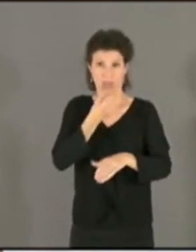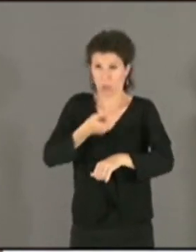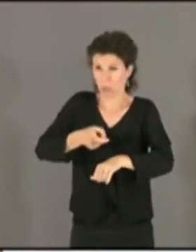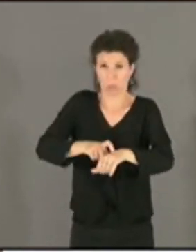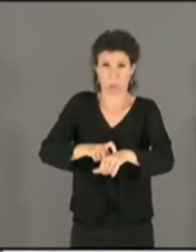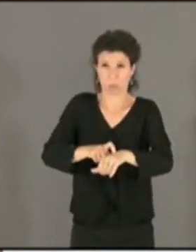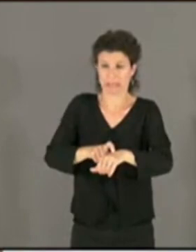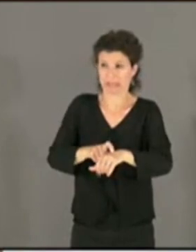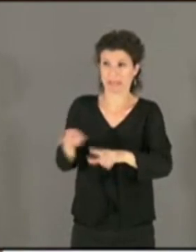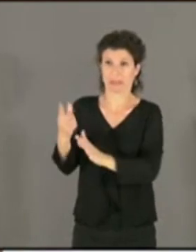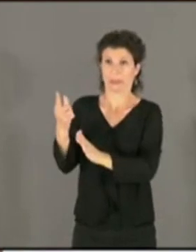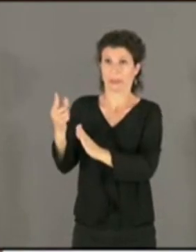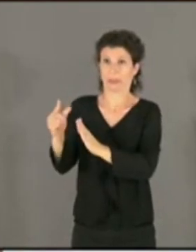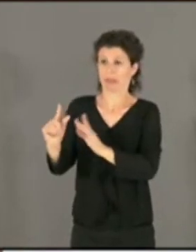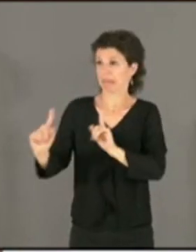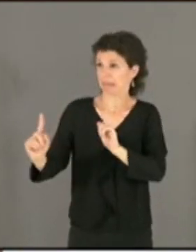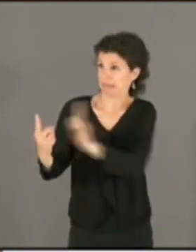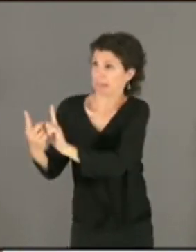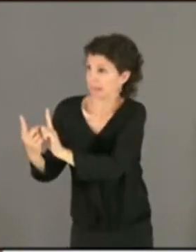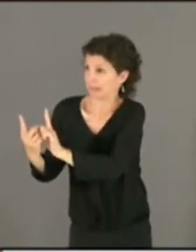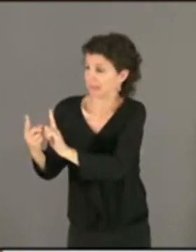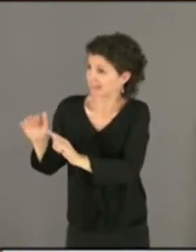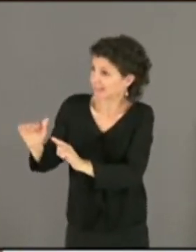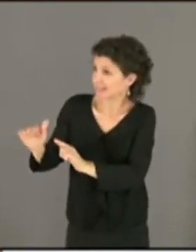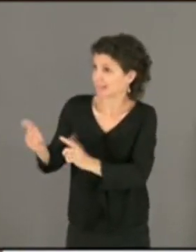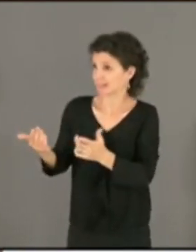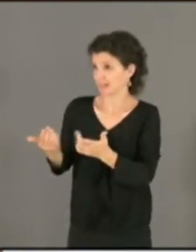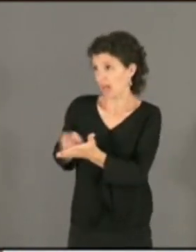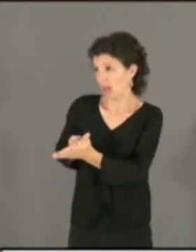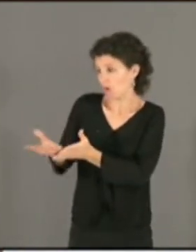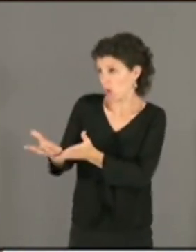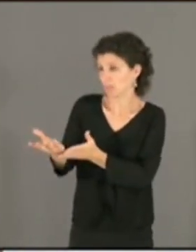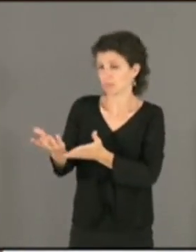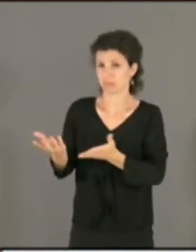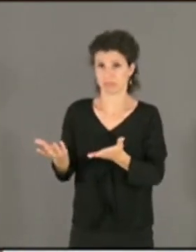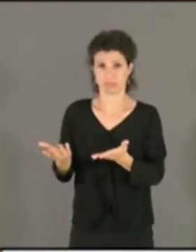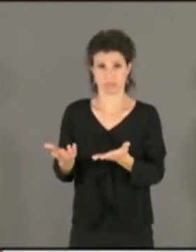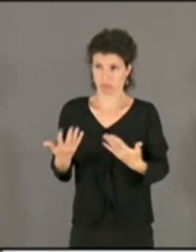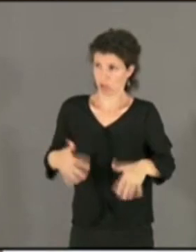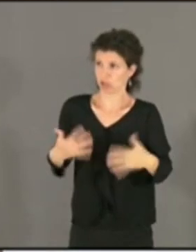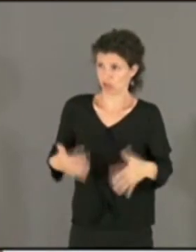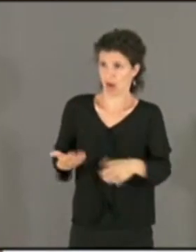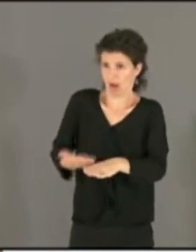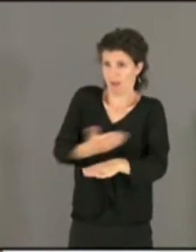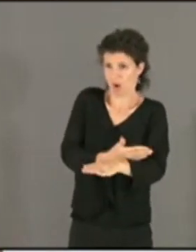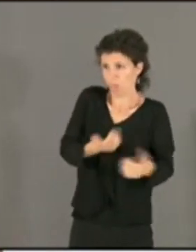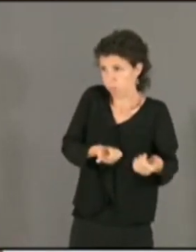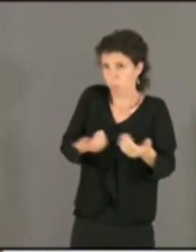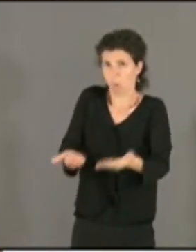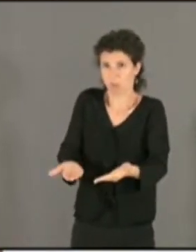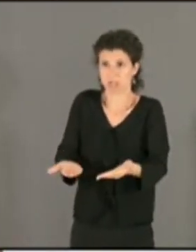qu'il ne s'engouffre dans sa voiture, pour lui faire savoir ce que nous avions déjà proposé